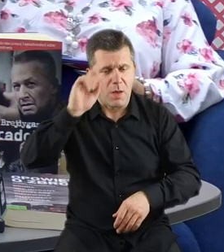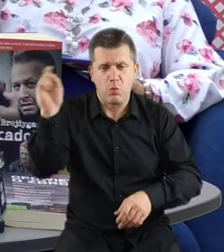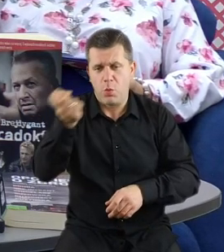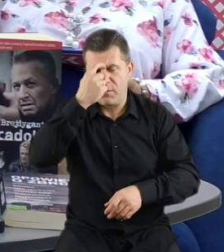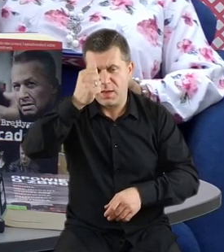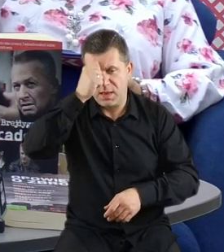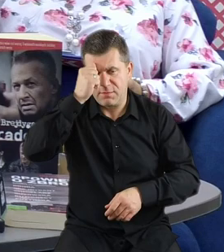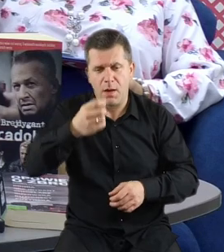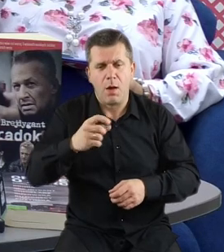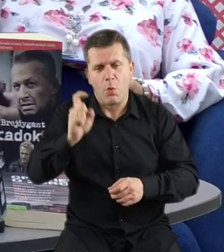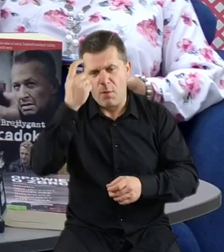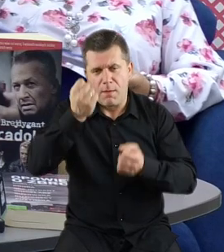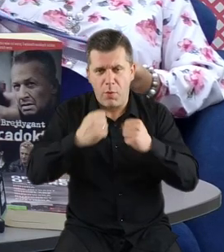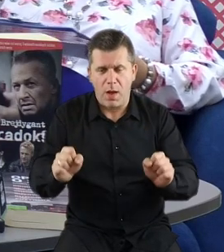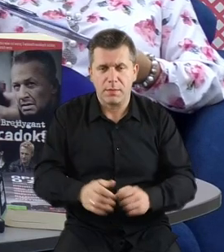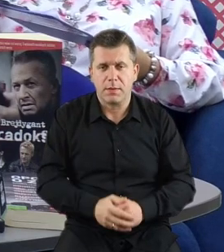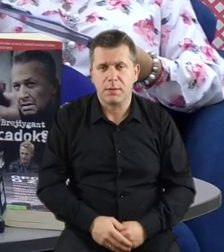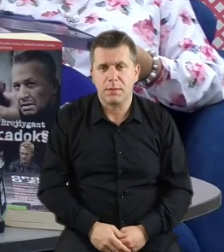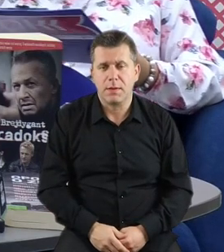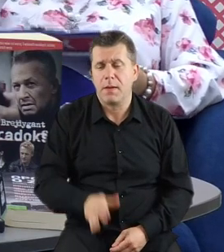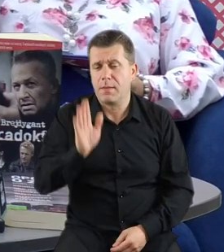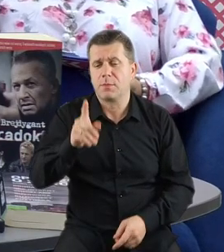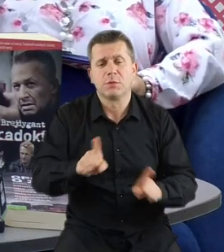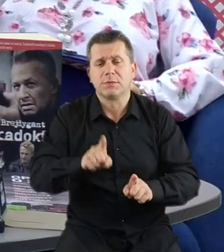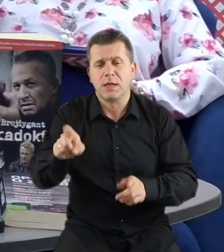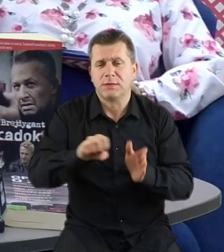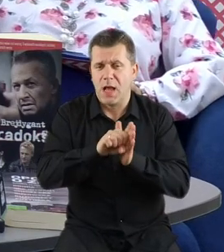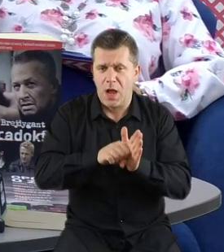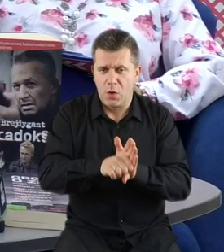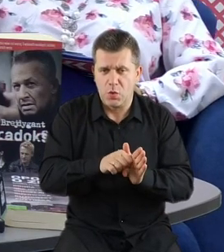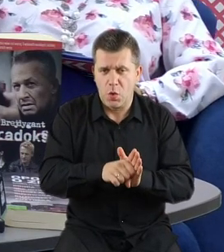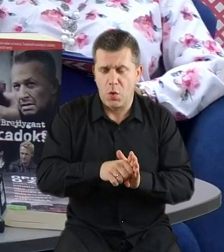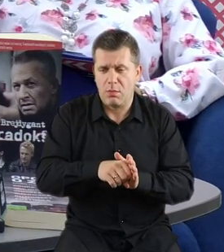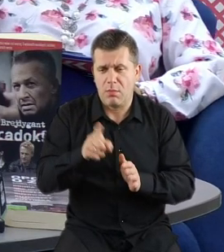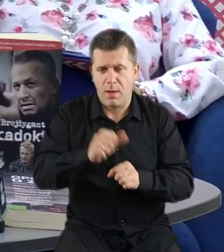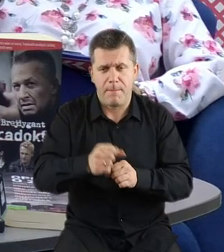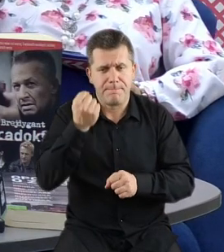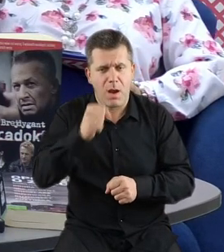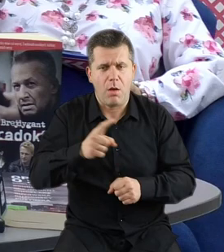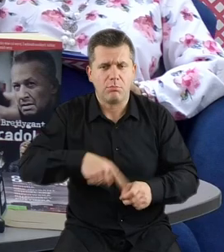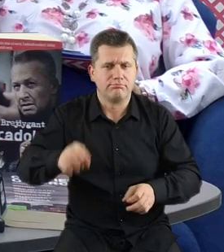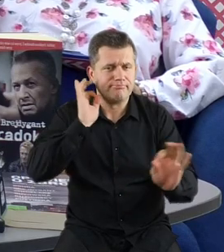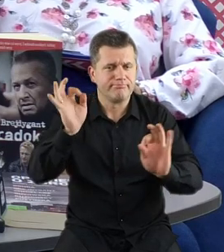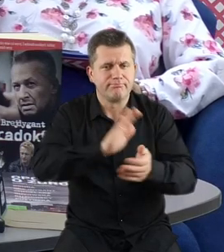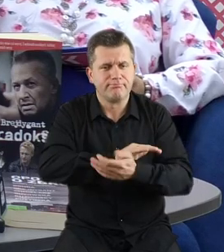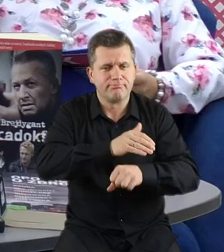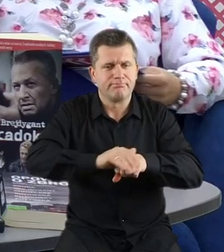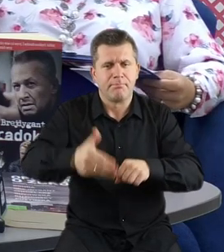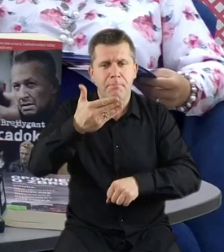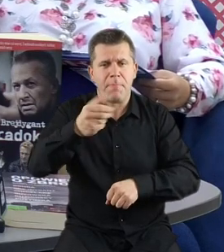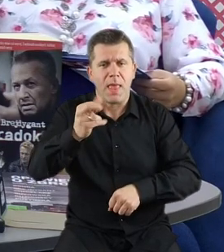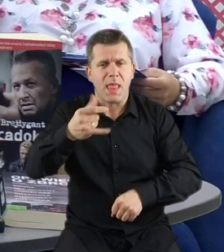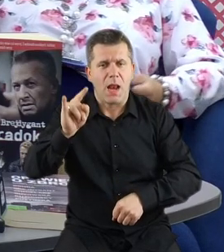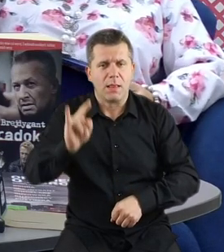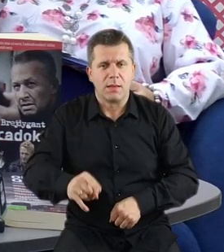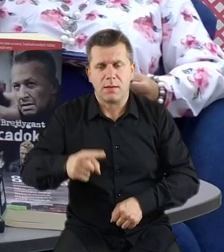głównego bohatera, ale to jednak, znaczy nazwiska aktora. Ale to jednak aktorzy są tacy najbardziej medialni. Pan jednak